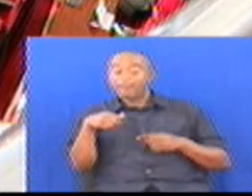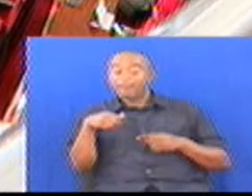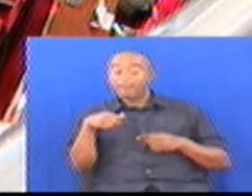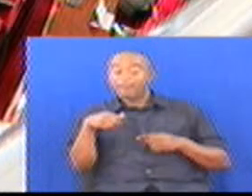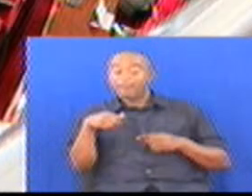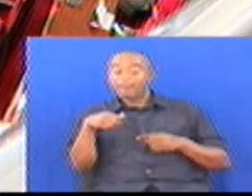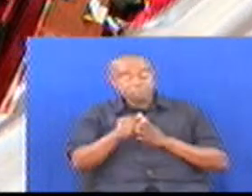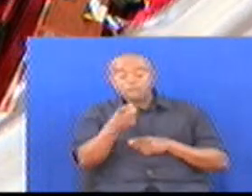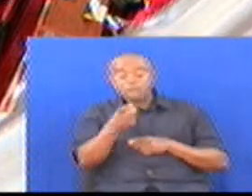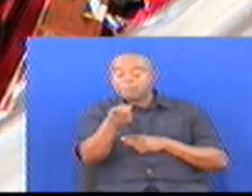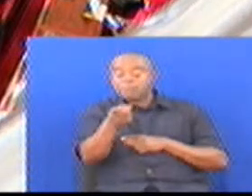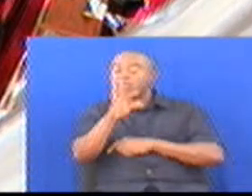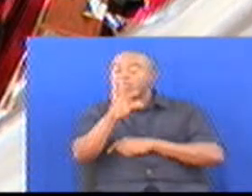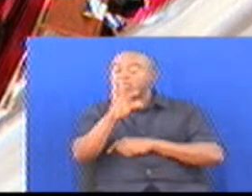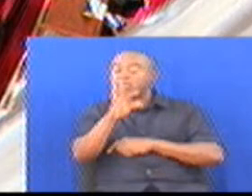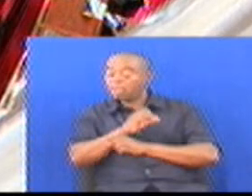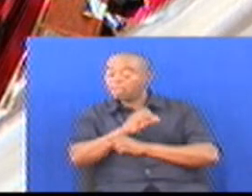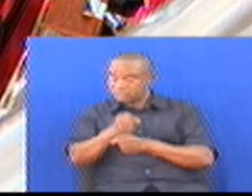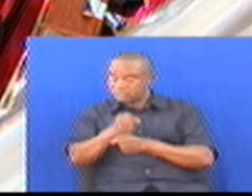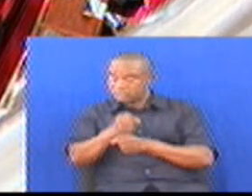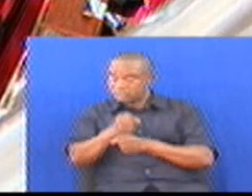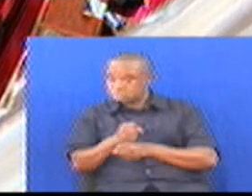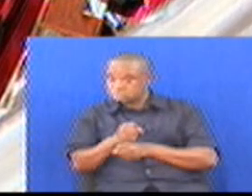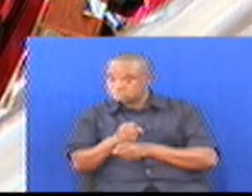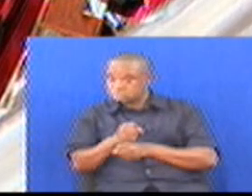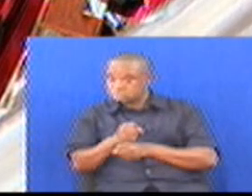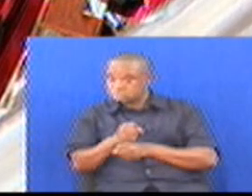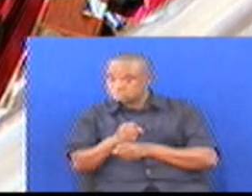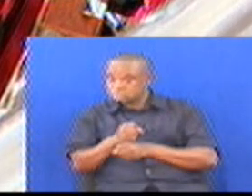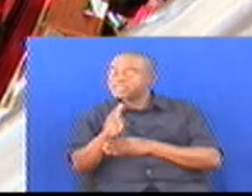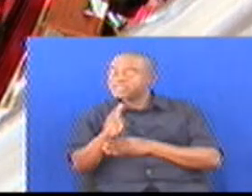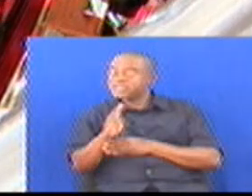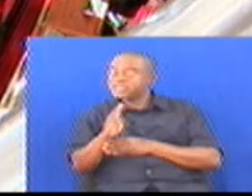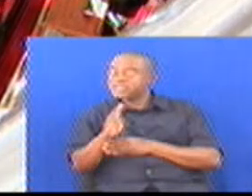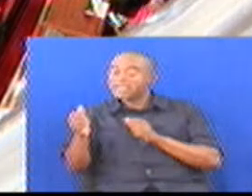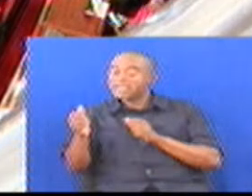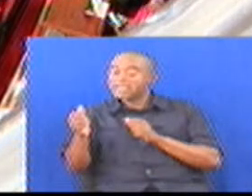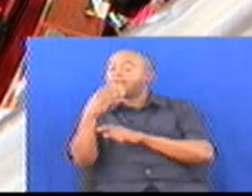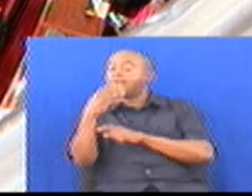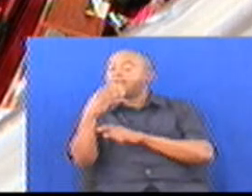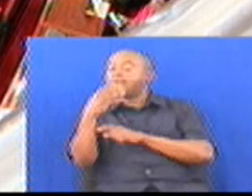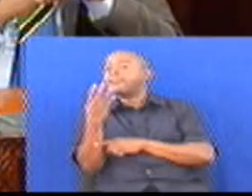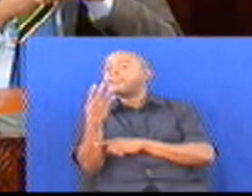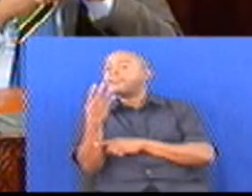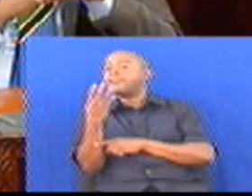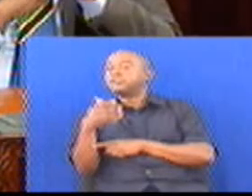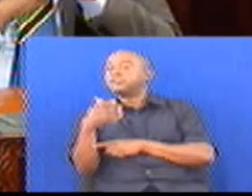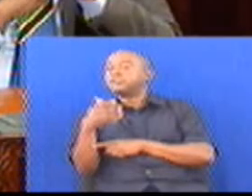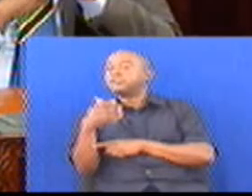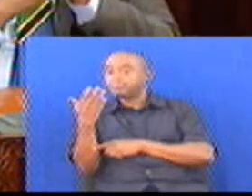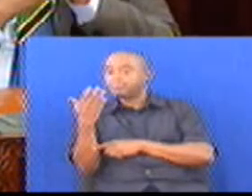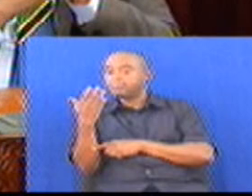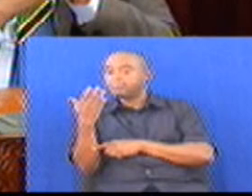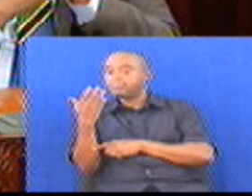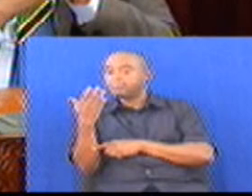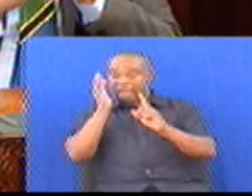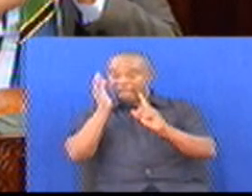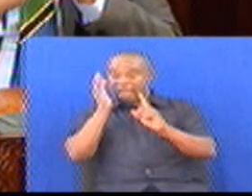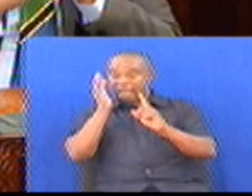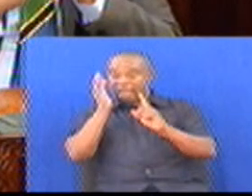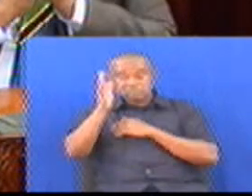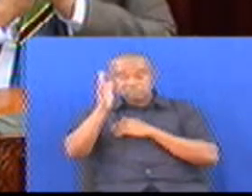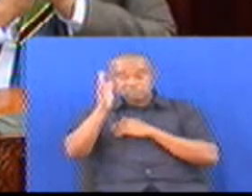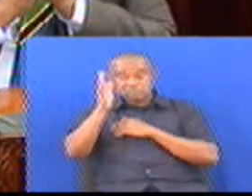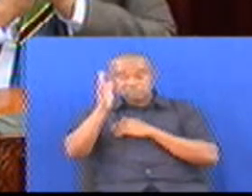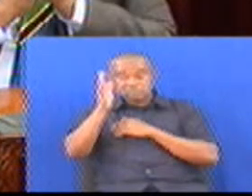imelipa madai ya kimshahara ya watumishi wa umma ya jumla ya shilingi 4.5. Azma ya serikali ya awamu ya tano